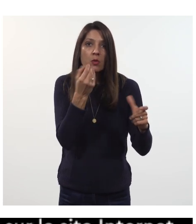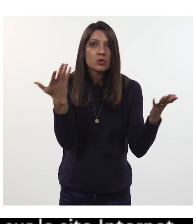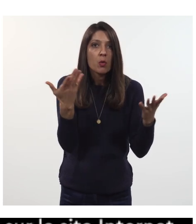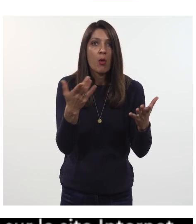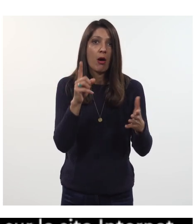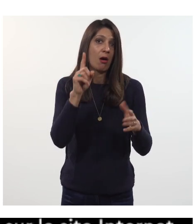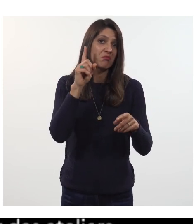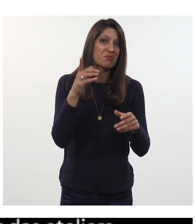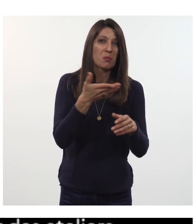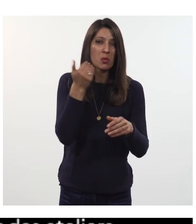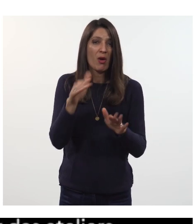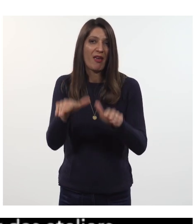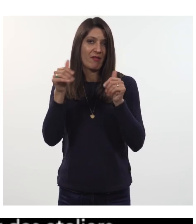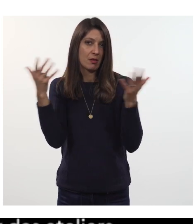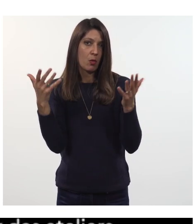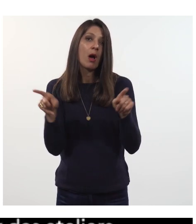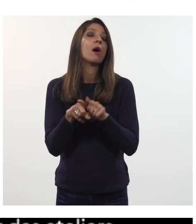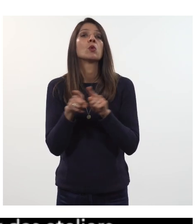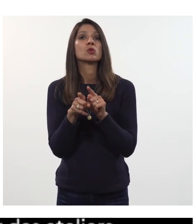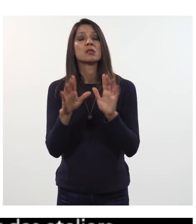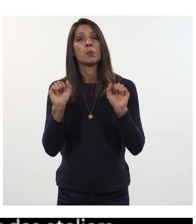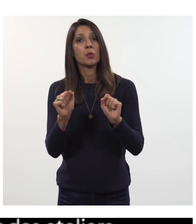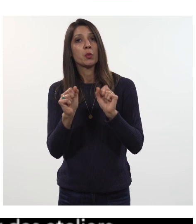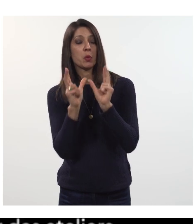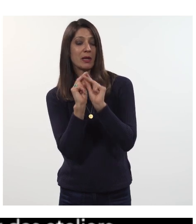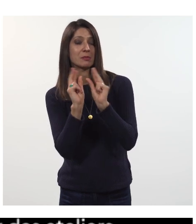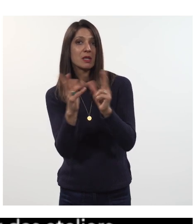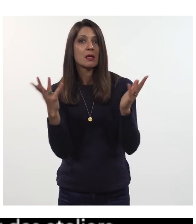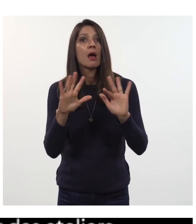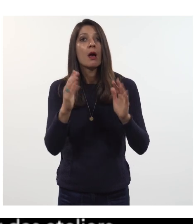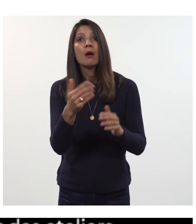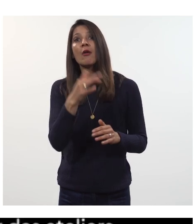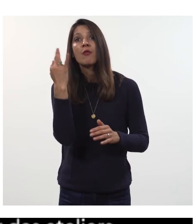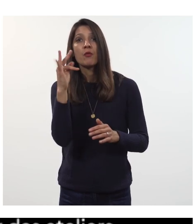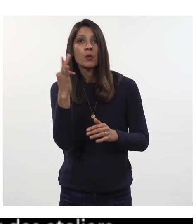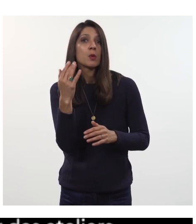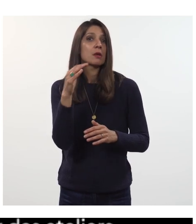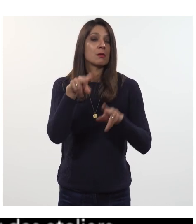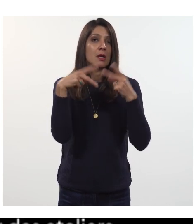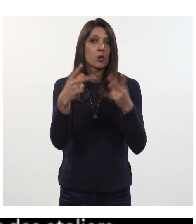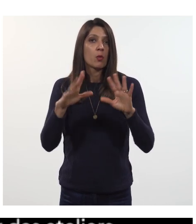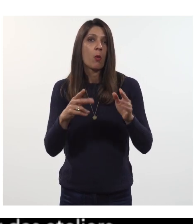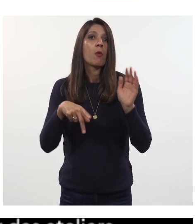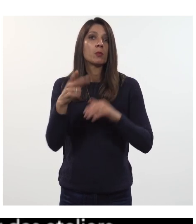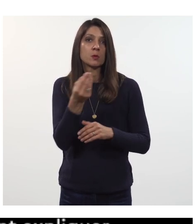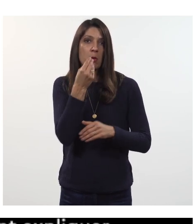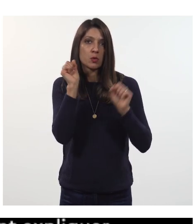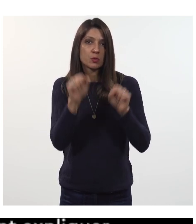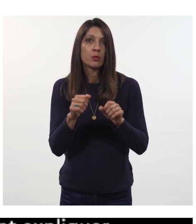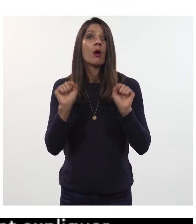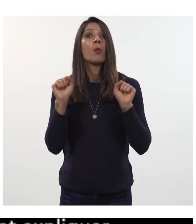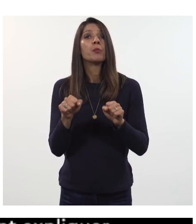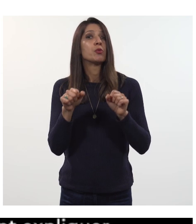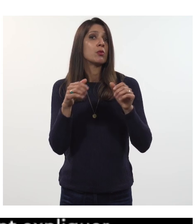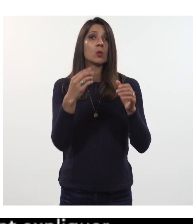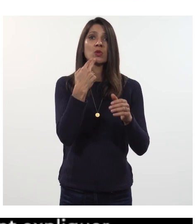la bande dessinée Comment manger plus de fruits et de légumes. Elles sont toutes déclinables en posters. Vous pouvez aussi les utiliser sous forme de posters.